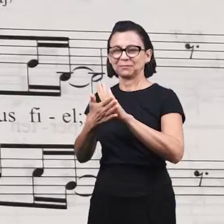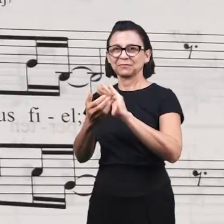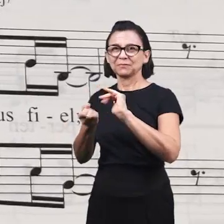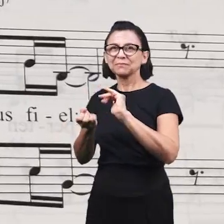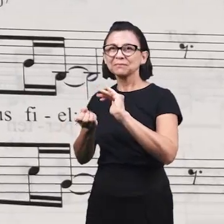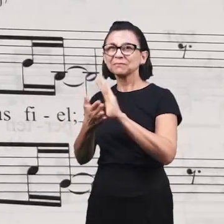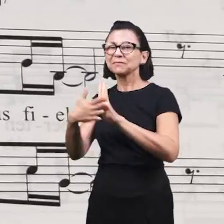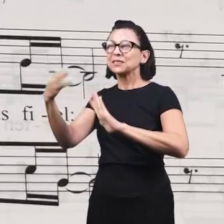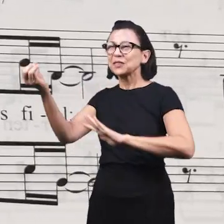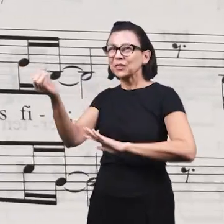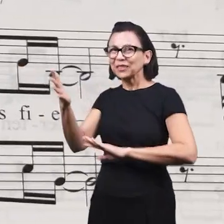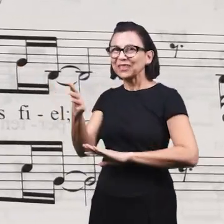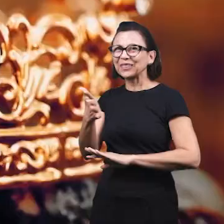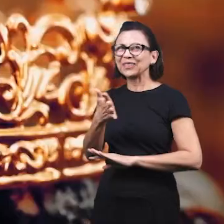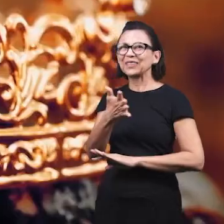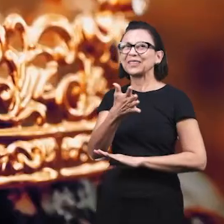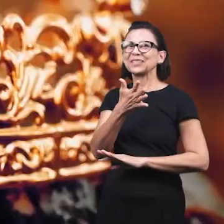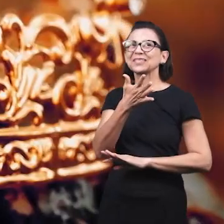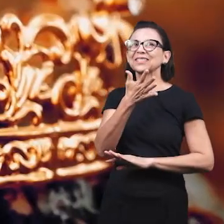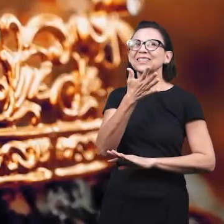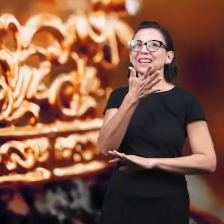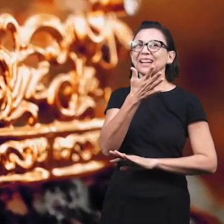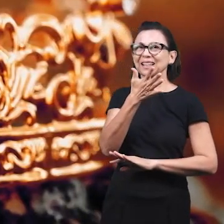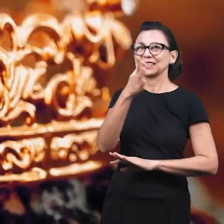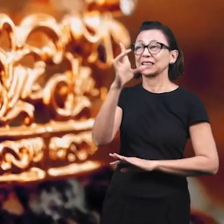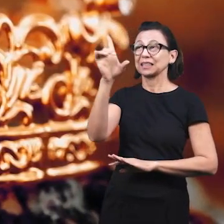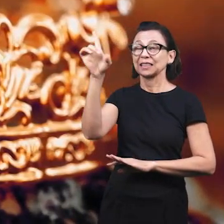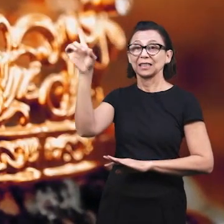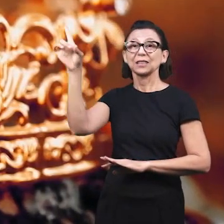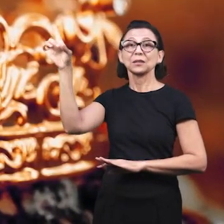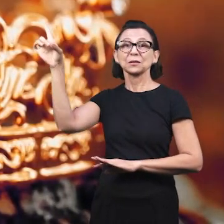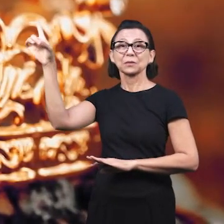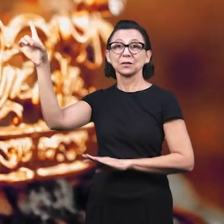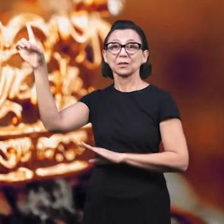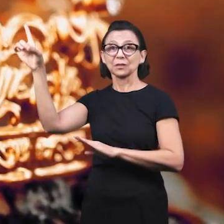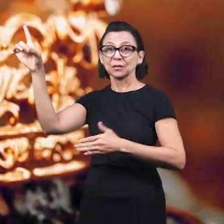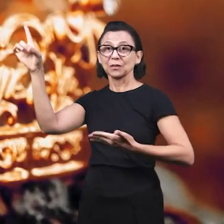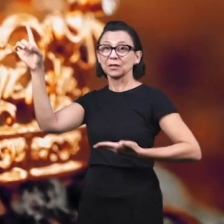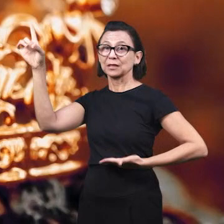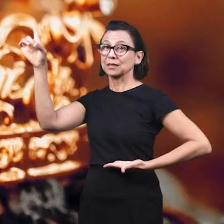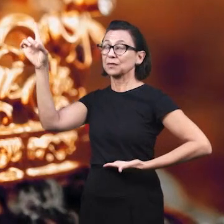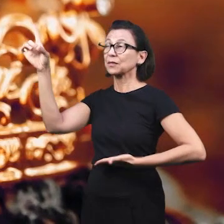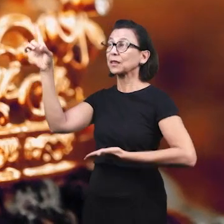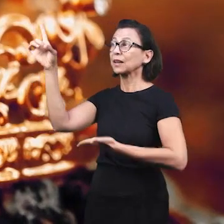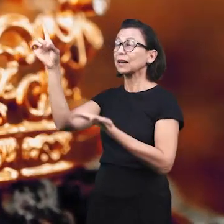Бог, которому мы служим, Он вкладывает в уста наши песнь новую.